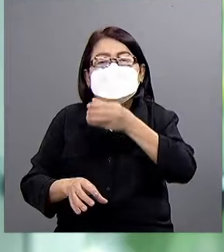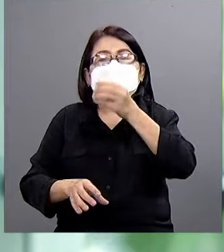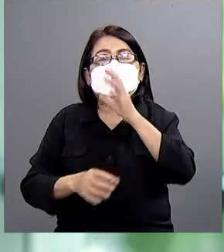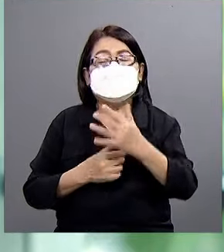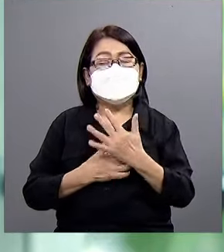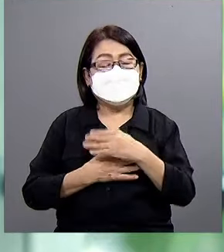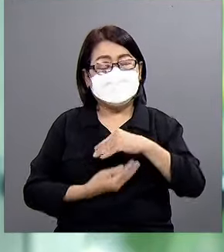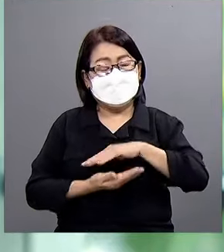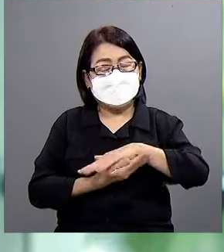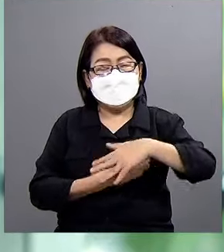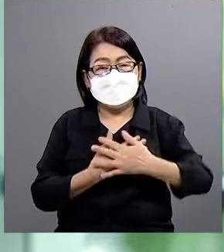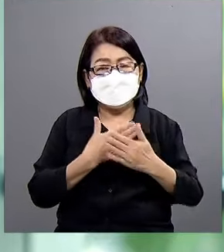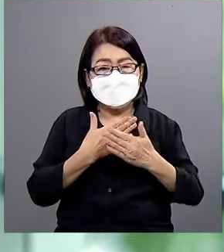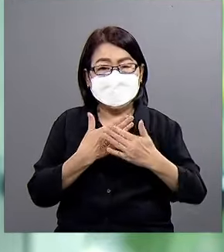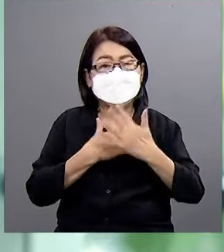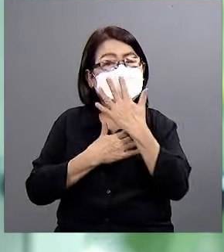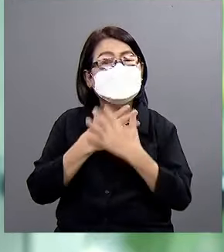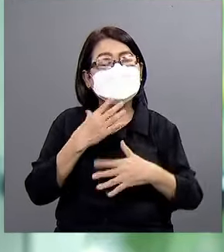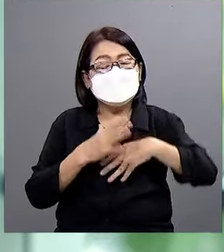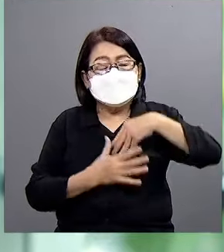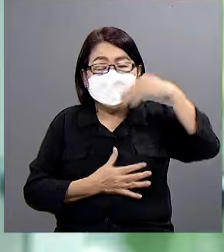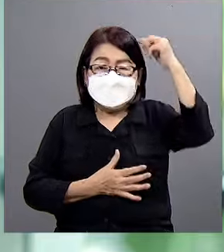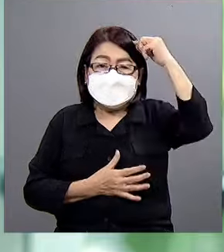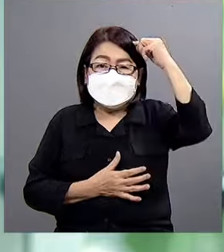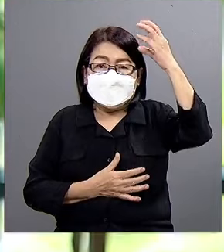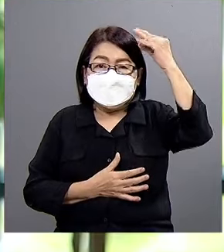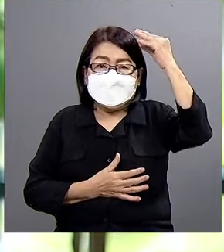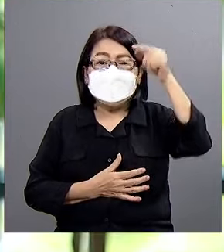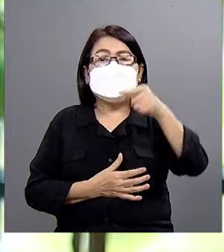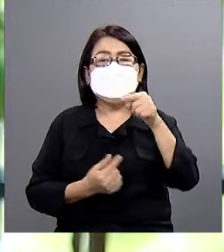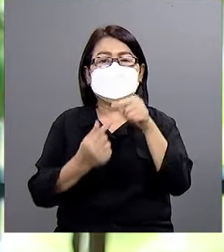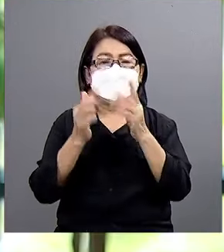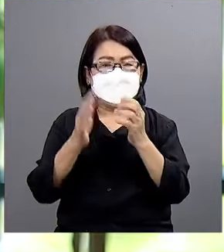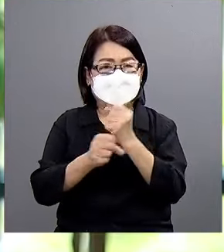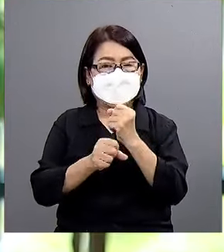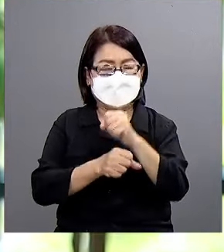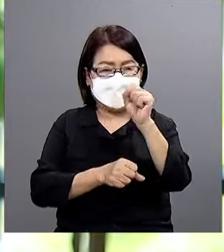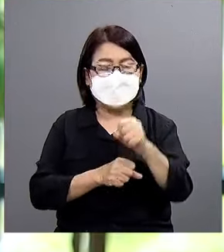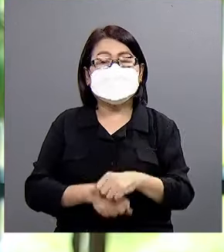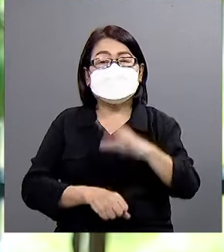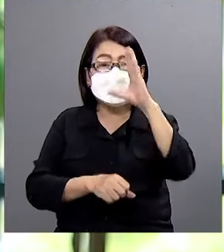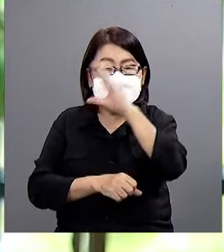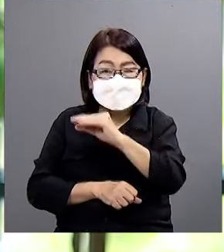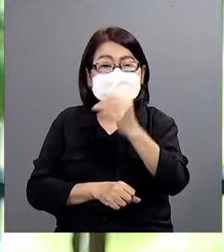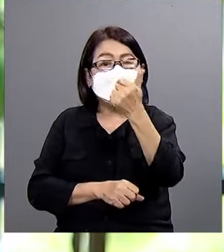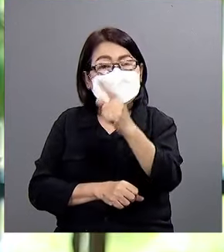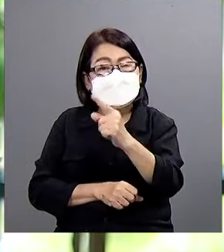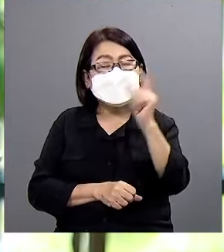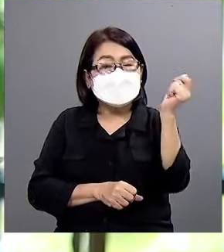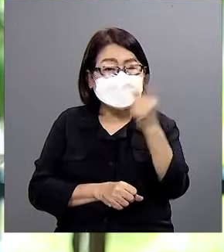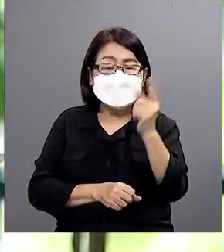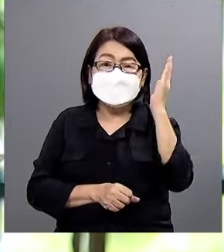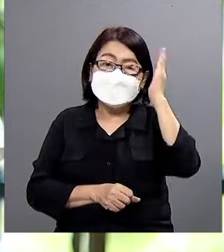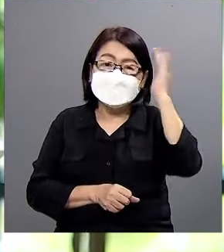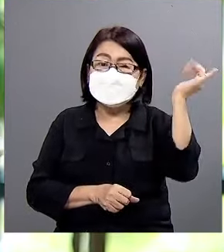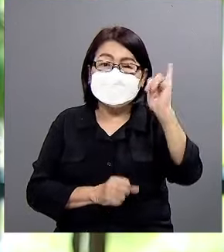ขึ้น เหมาะสำหรับวัยทำงานแบบนี้ วัยทำงานครับอย่างเช่น5ทุ่มเที่ยงคืนตีหนึ่งไม่ได้นอนนี่ครับแฮงมาเลยเช้าเนี่ยชงยา